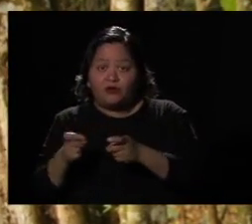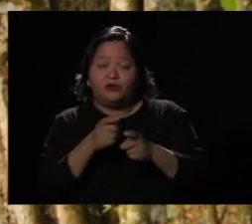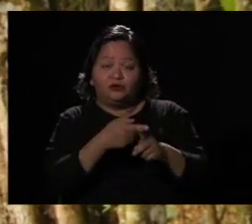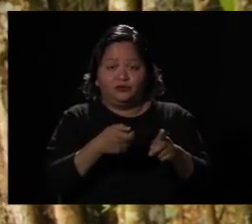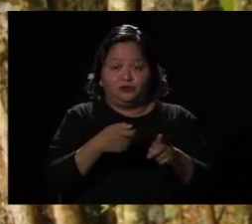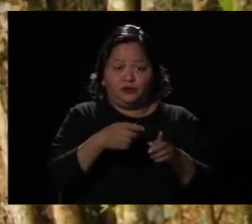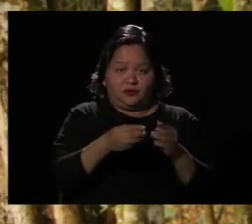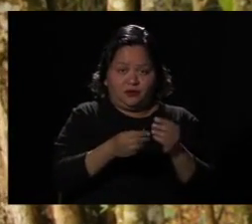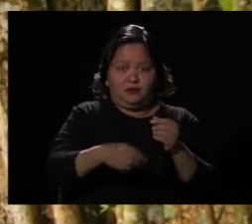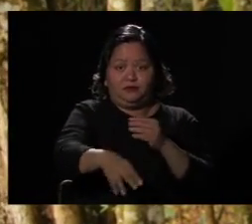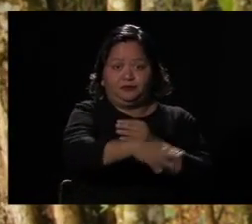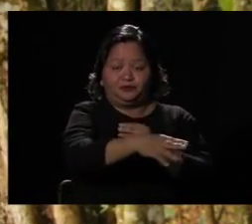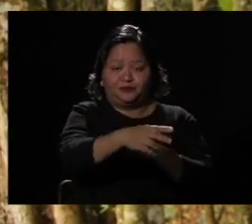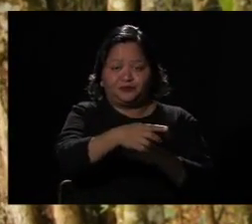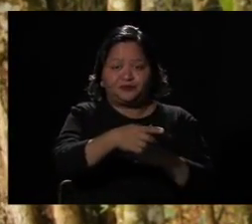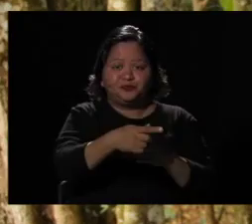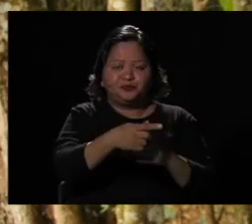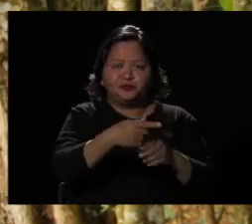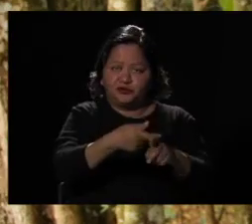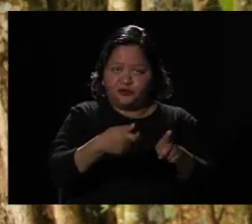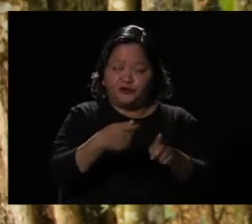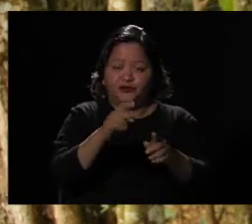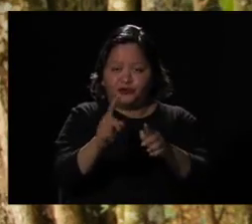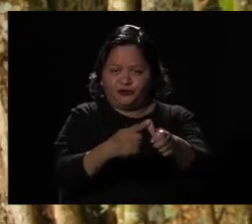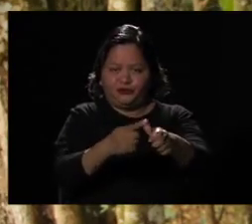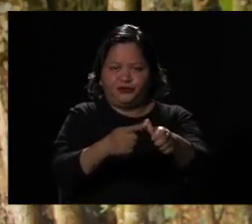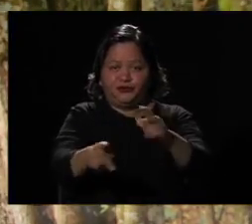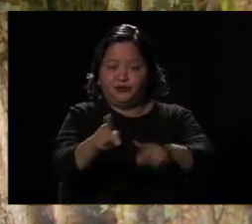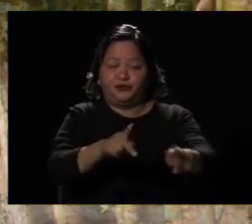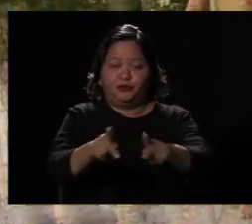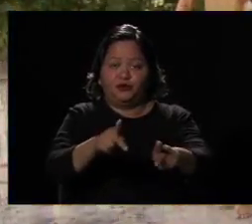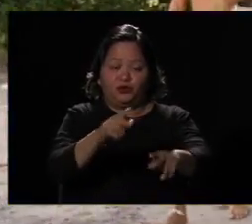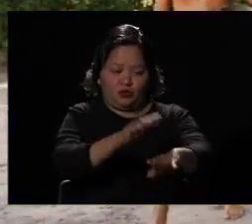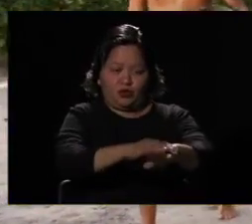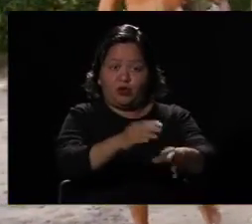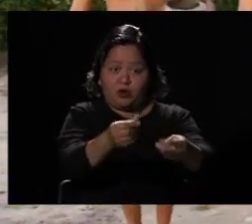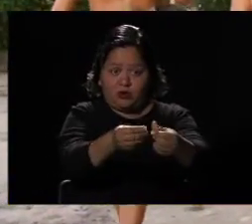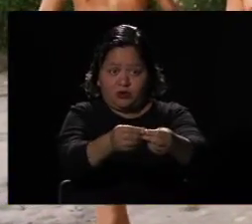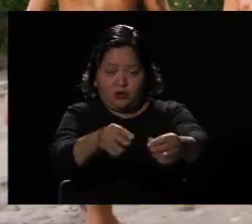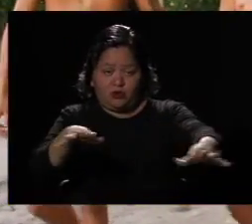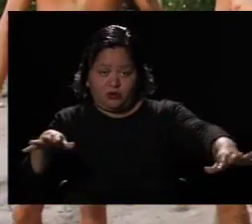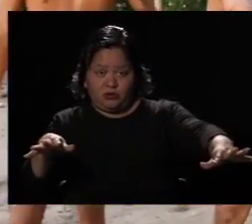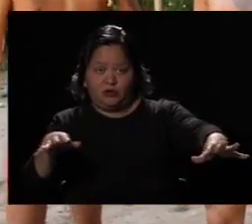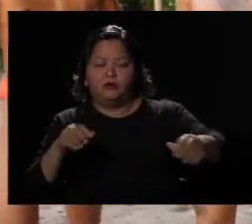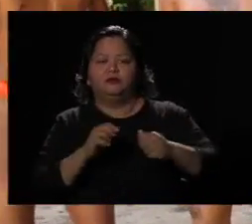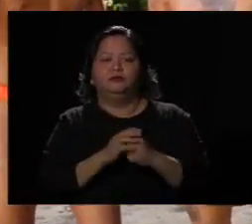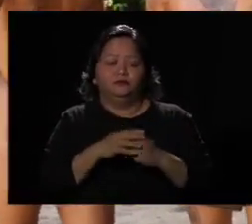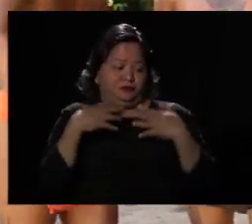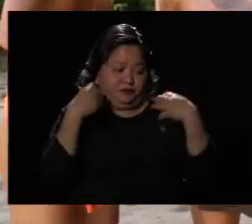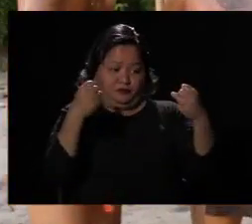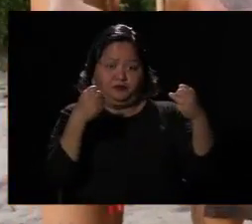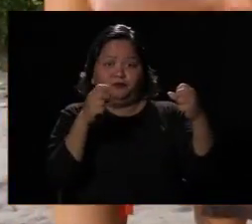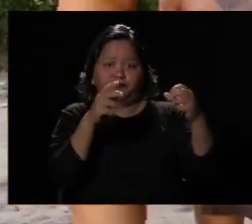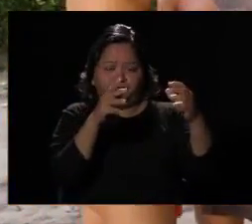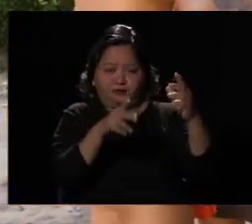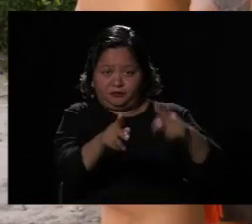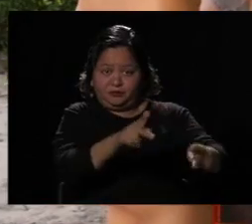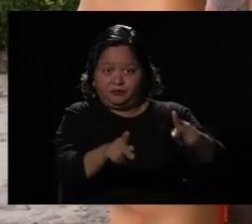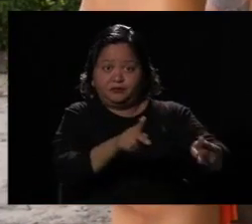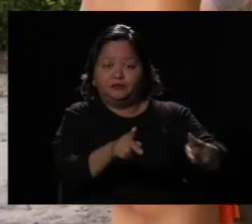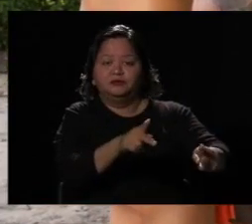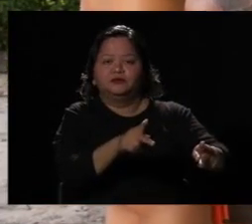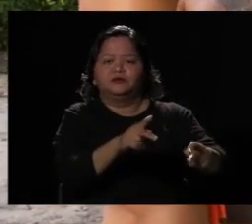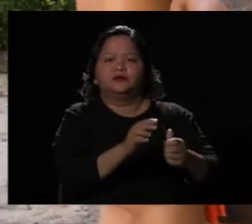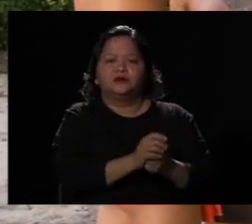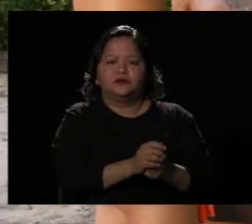mufo na tau gwini gi itanota. Iman aamti, ginin ifina nagwin